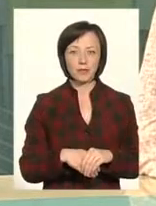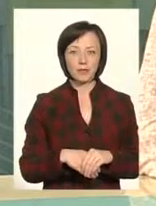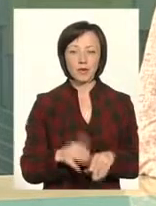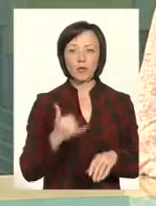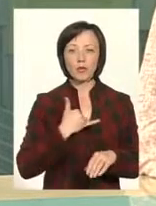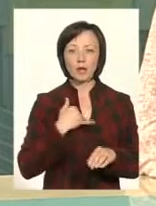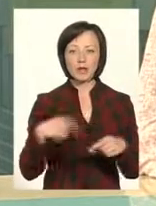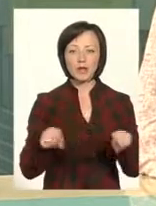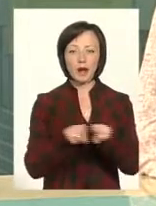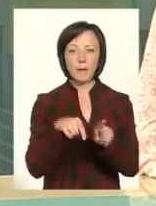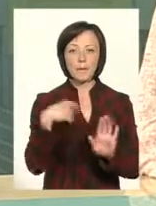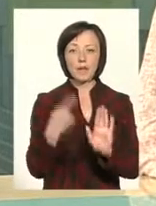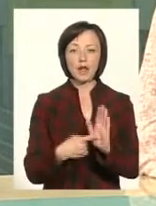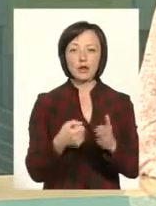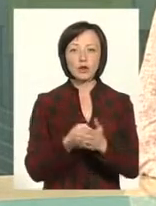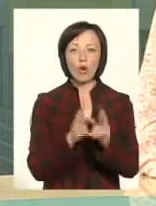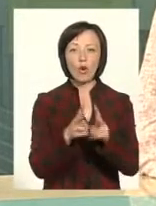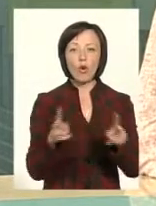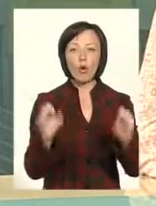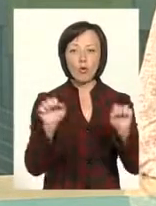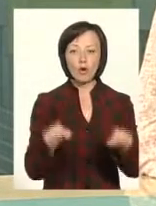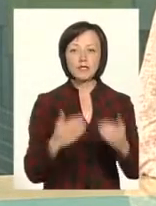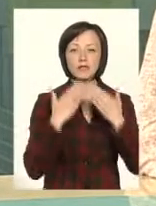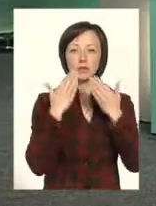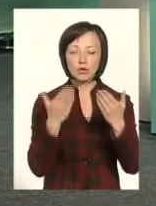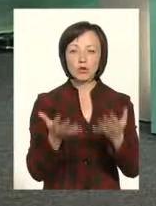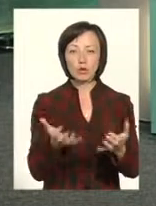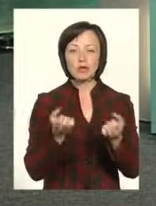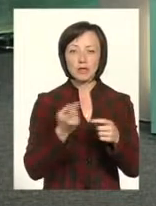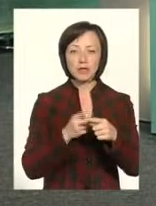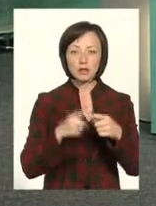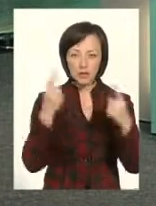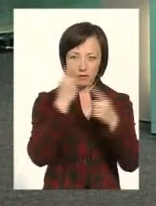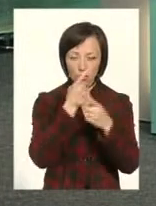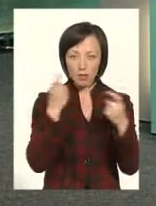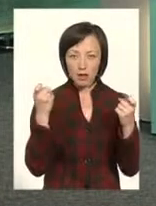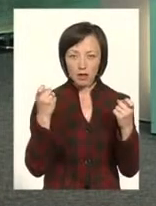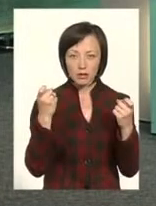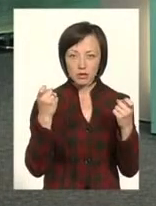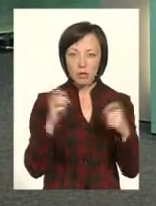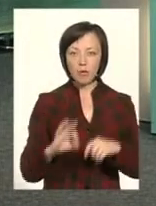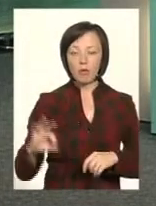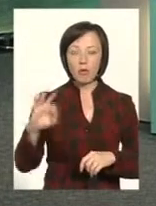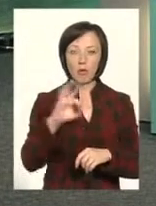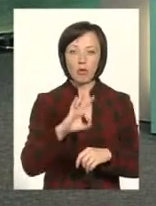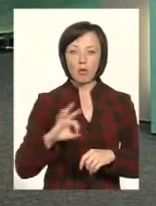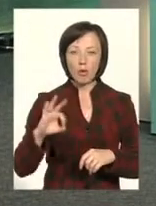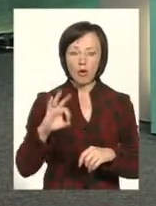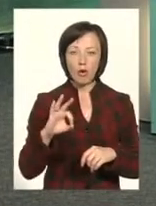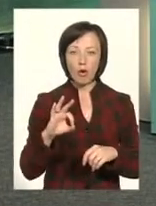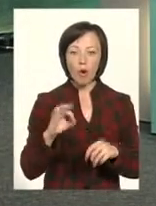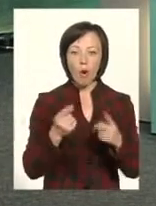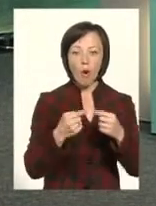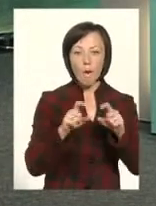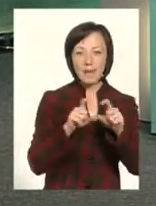У мене таке питання. До кого можна звернутися, щоб отримати інформацію про об'єкт